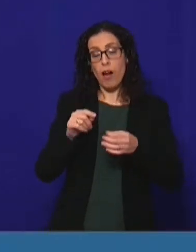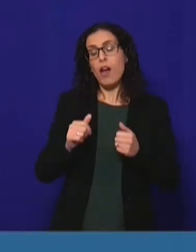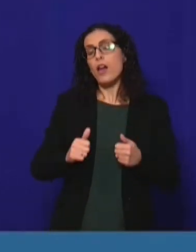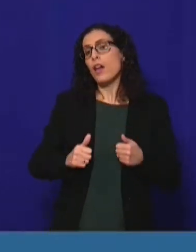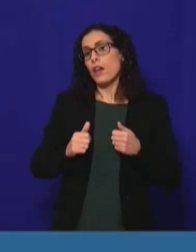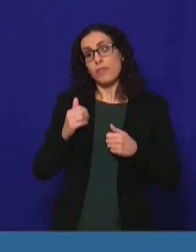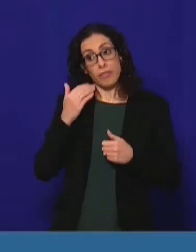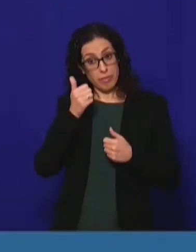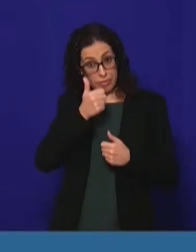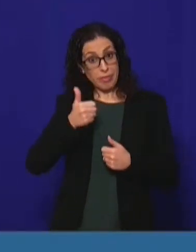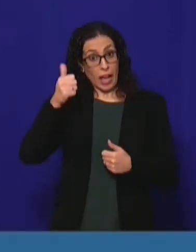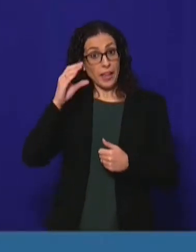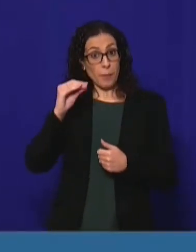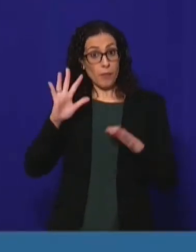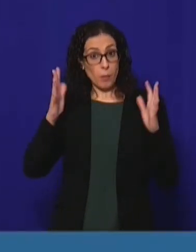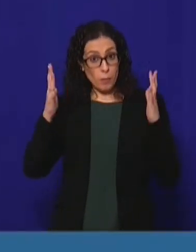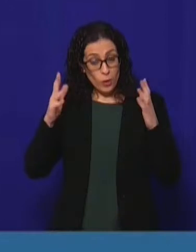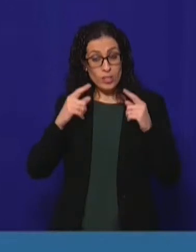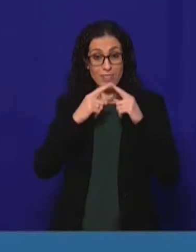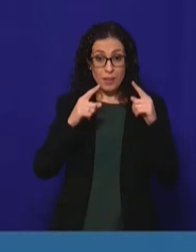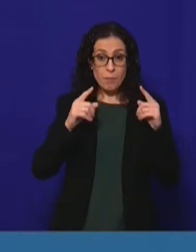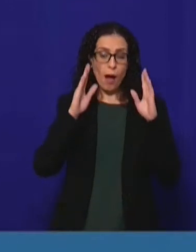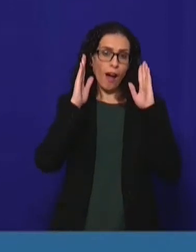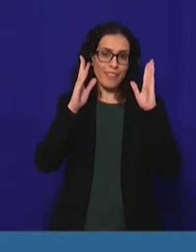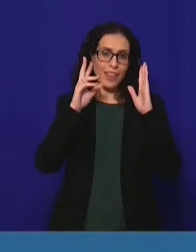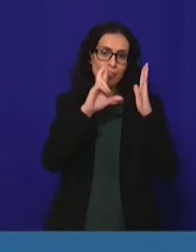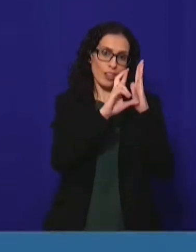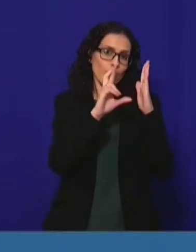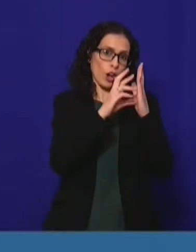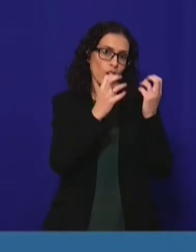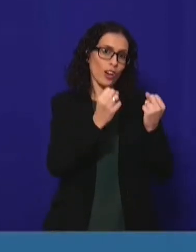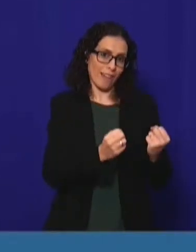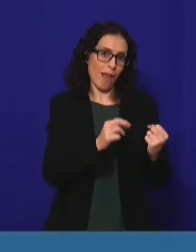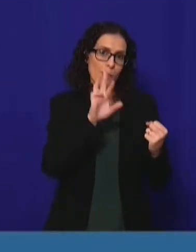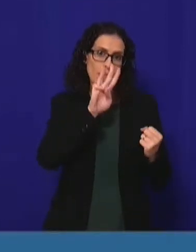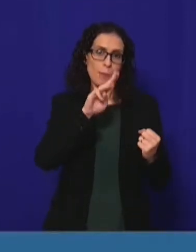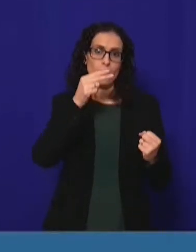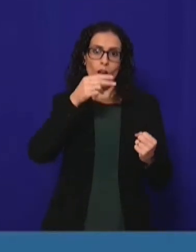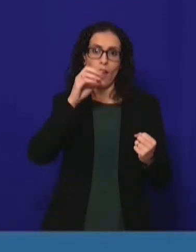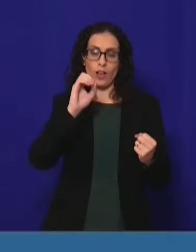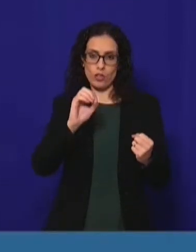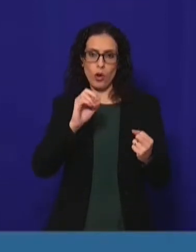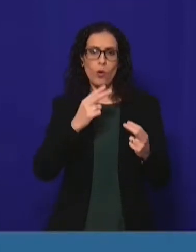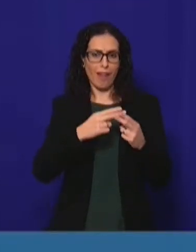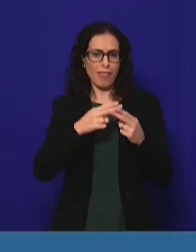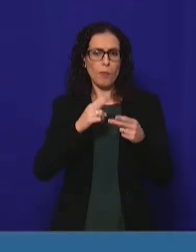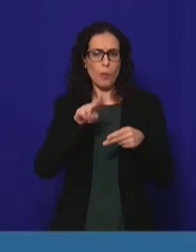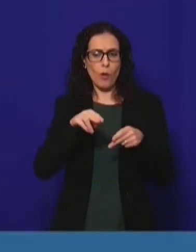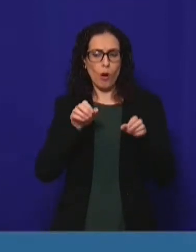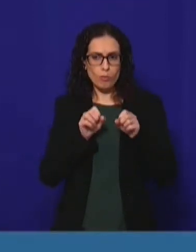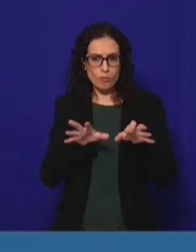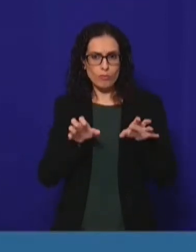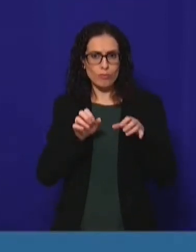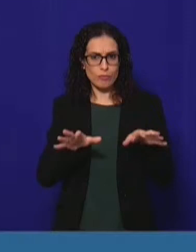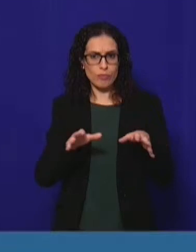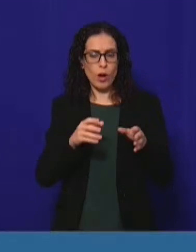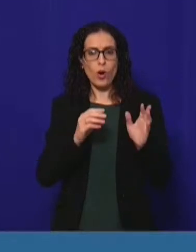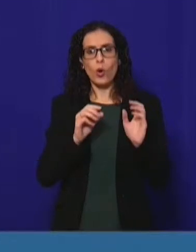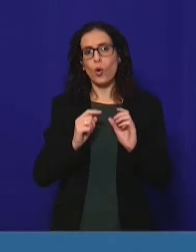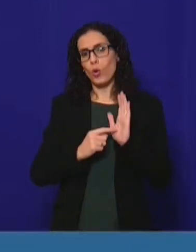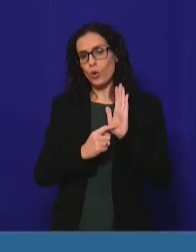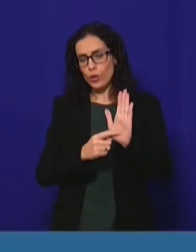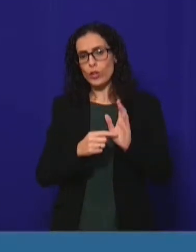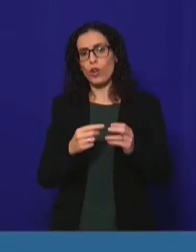ma' dawn il-linji gwida li aħna wkoll nkunu qegħdin nippubblikawhom ukoll fuq il-mezzi soċjali u anke fuq il-medja. U nħeġġeġ